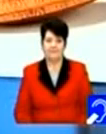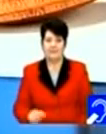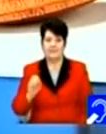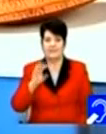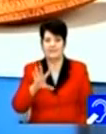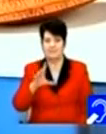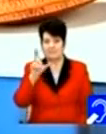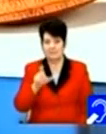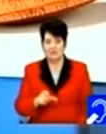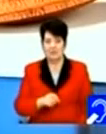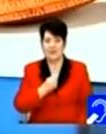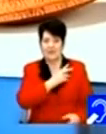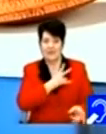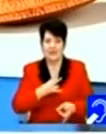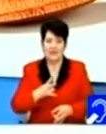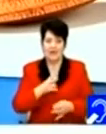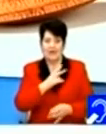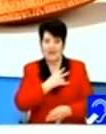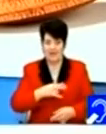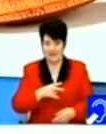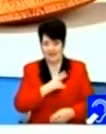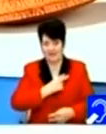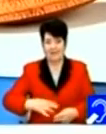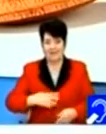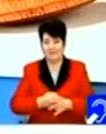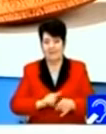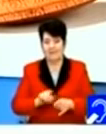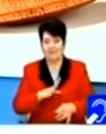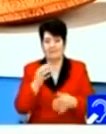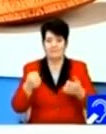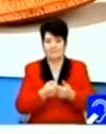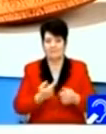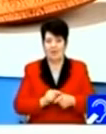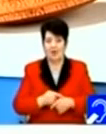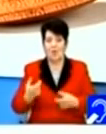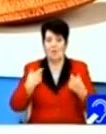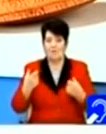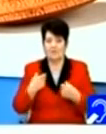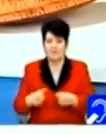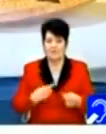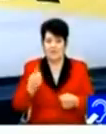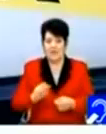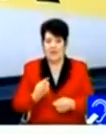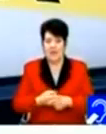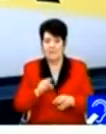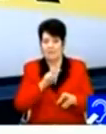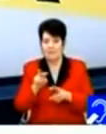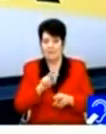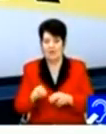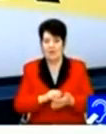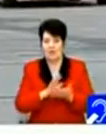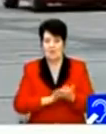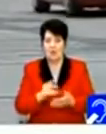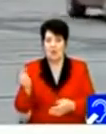15 persoane au fost rănite grav în urma accidentelor rutiere ce au avut loc în acest weekend. Ofițerii Inspectoratului Național de Patrulare au înregistrat